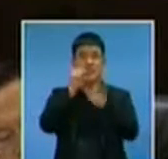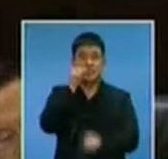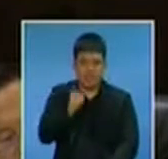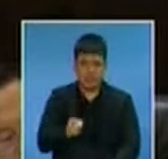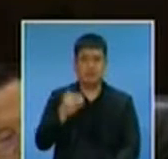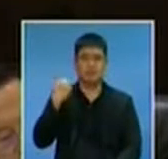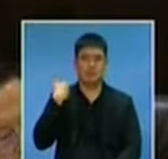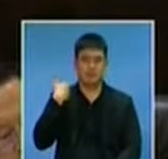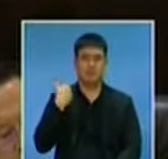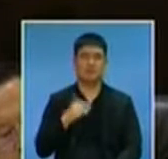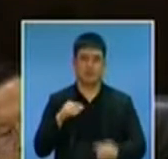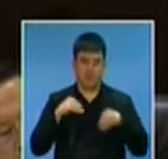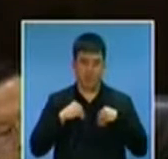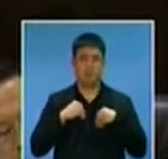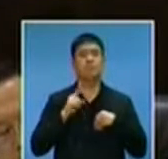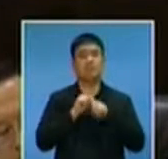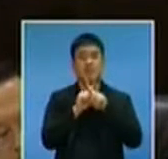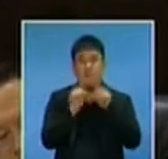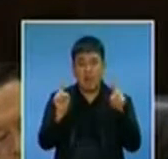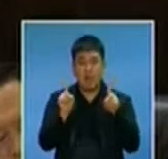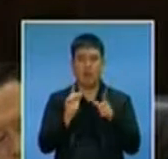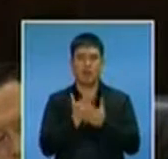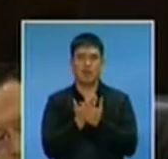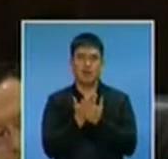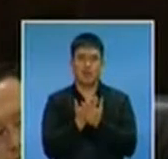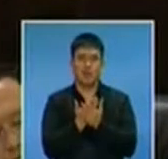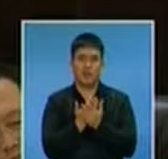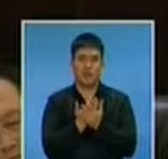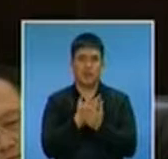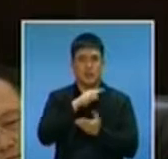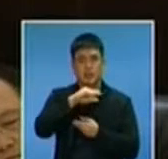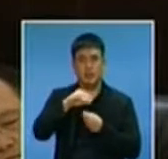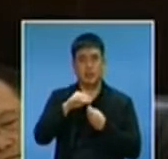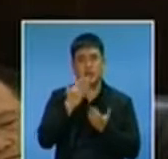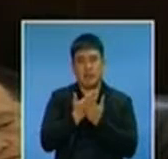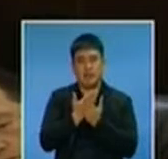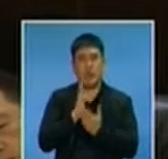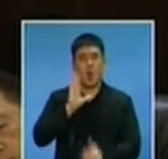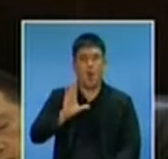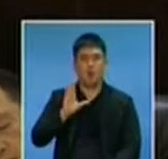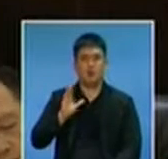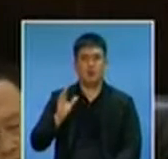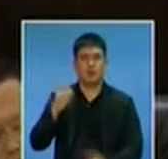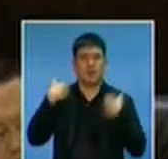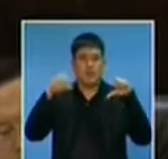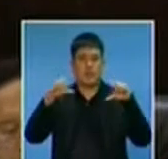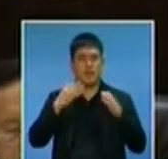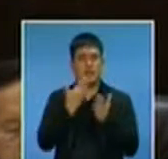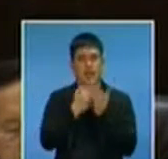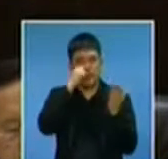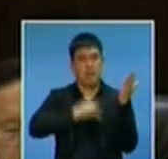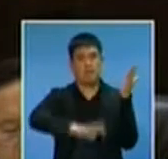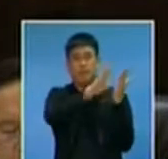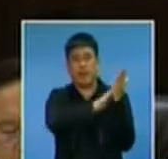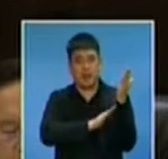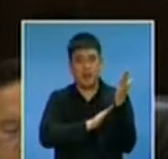ชน์ครับแต่ในเมื่อเกี่ยวข้องกับการใช้เงินแผ่นดินเนี่ยนะครับและถึงเวลาที่เราอยู่ในยุคของ